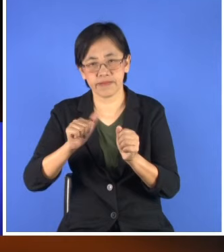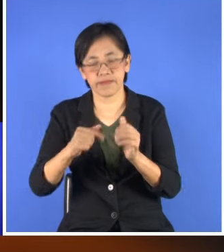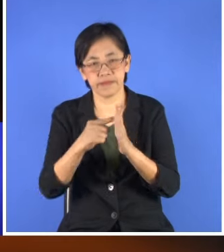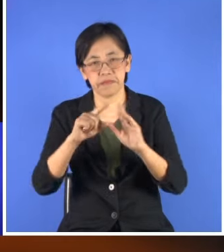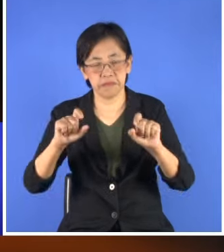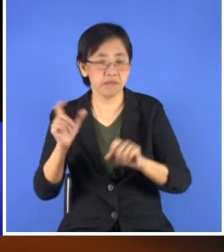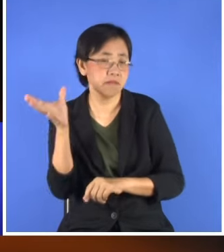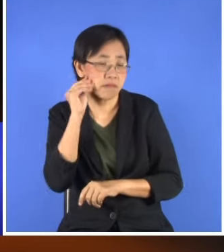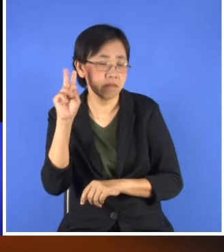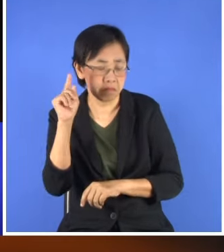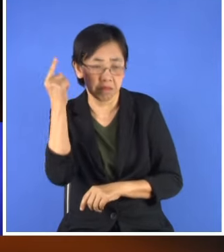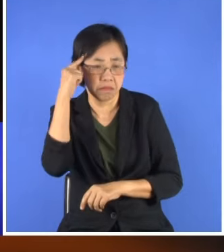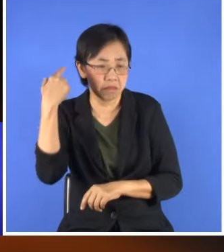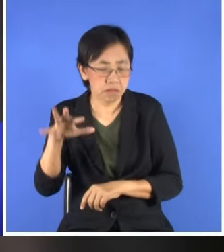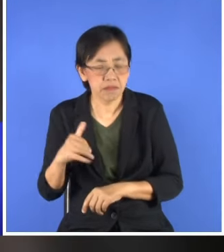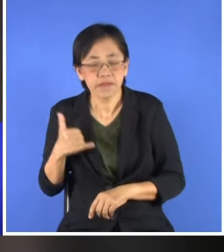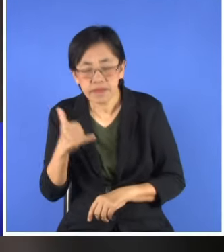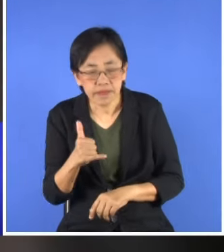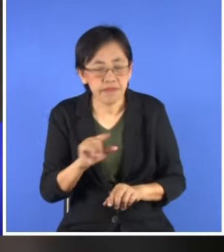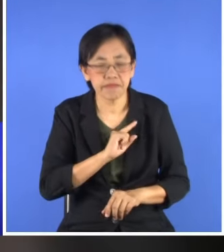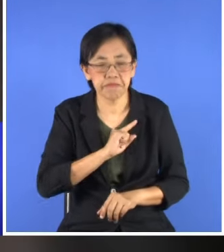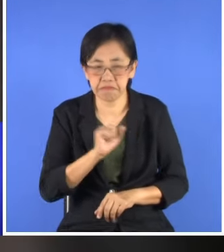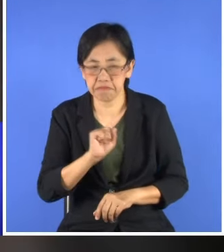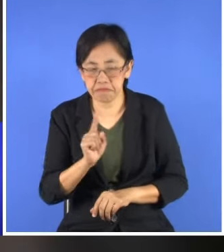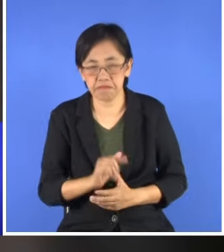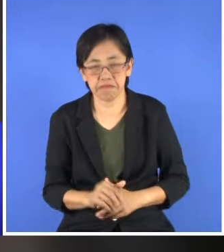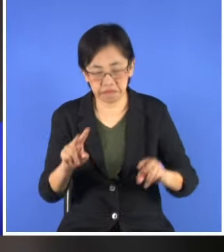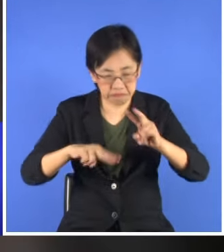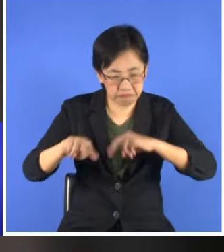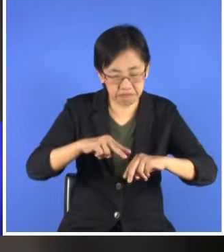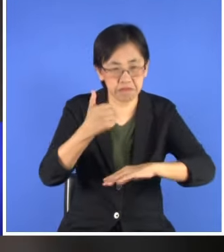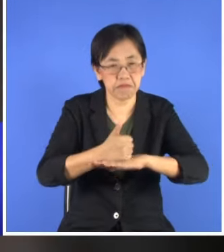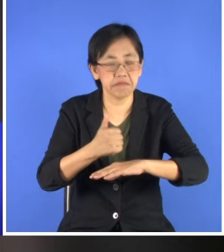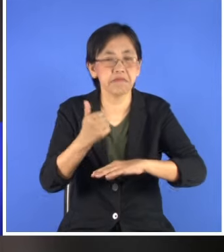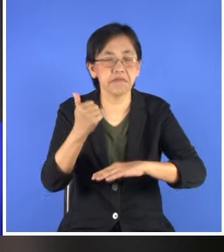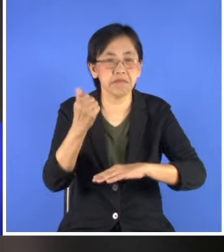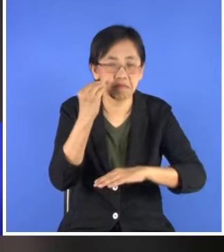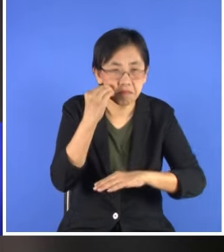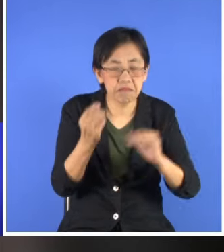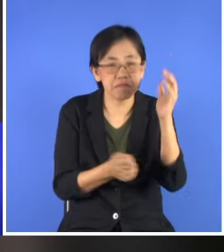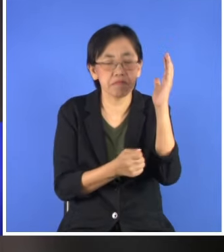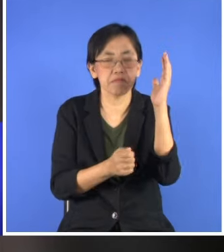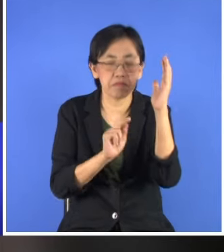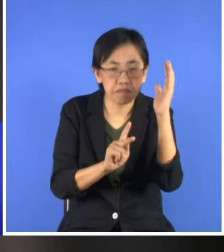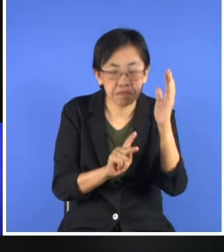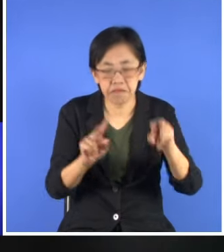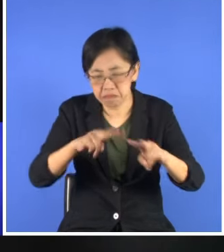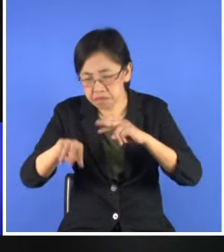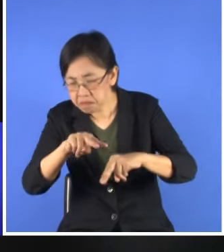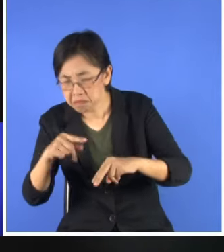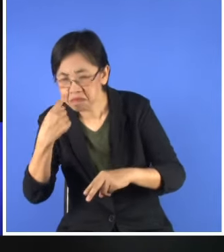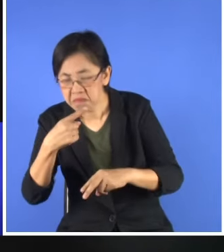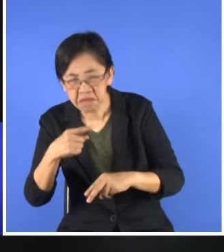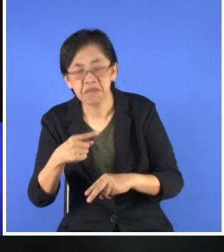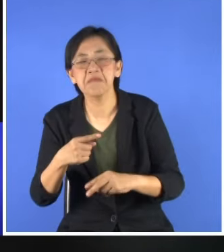ทราบเรื่องเขาแจ้งไปก็เลยเนี่ยสั่งเข้มเลยสั่งเข้มให้ผู้นำหมู่บ้านให้เร่งขึ้นทเบียนนายพรานในพื้นที่และก็สั่งการผู้ที่